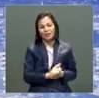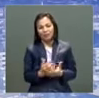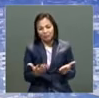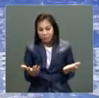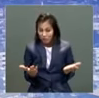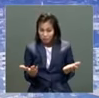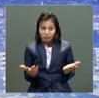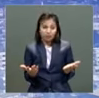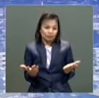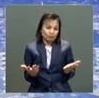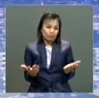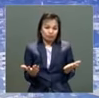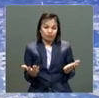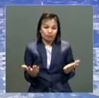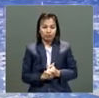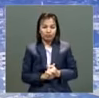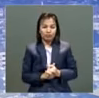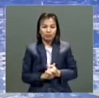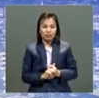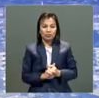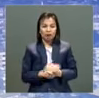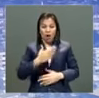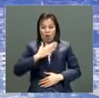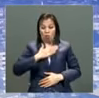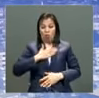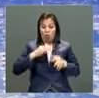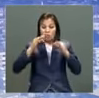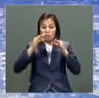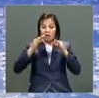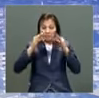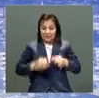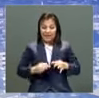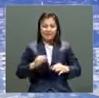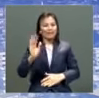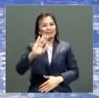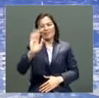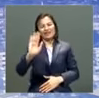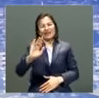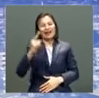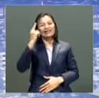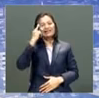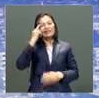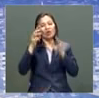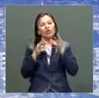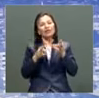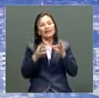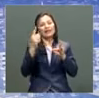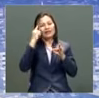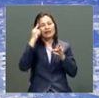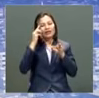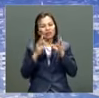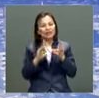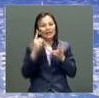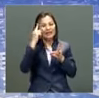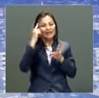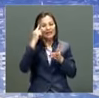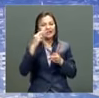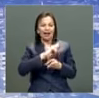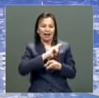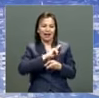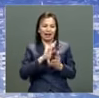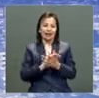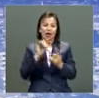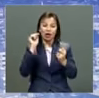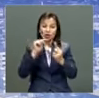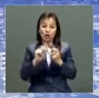ะอันนี้ผมไม่ได้ว่าผมเป็นคนที่จะกำหนดนะครับผมว่าแนวทางมันจะประมาณนี้ทิศทางที่จะเกิดขึ้นคณ